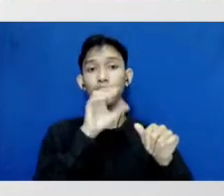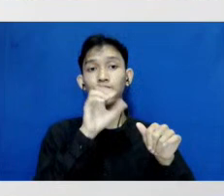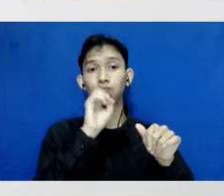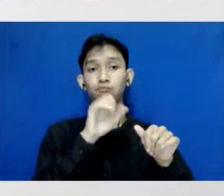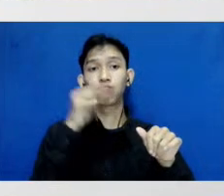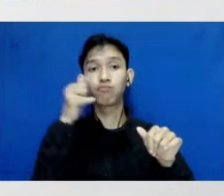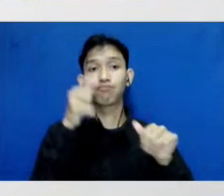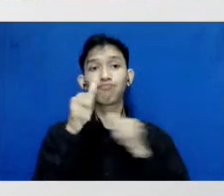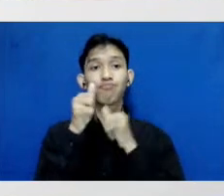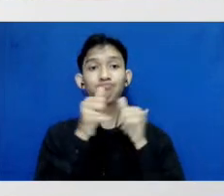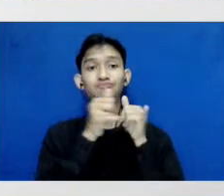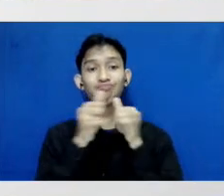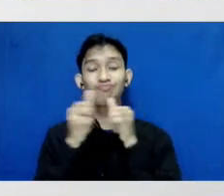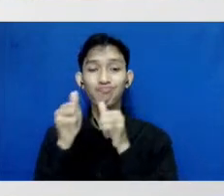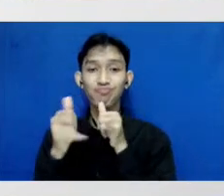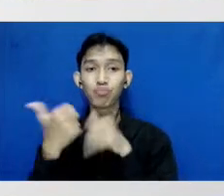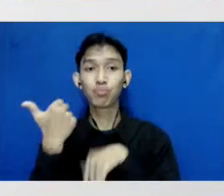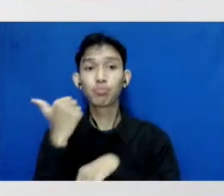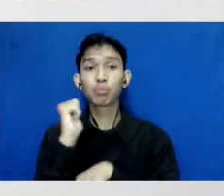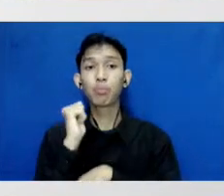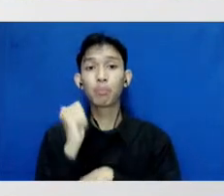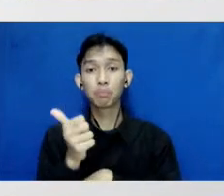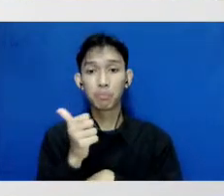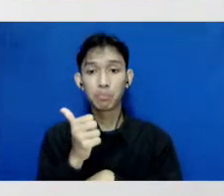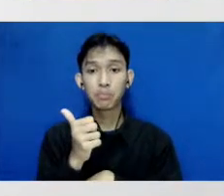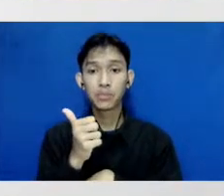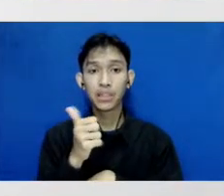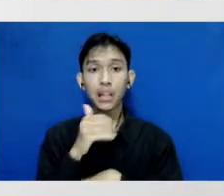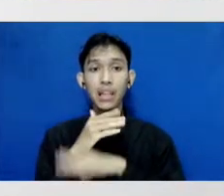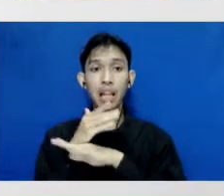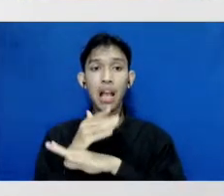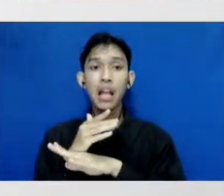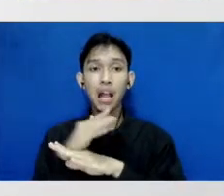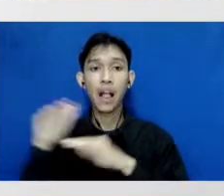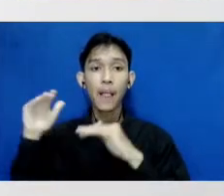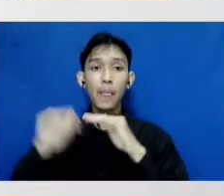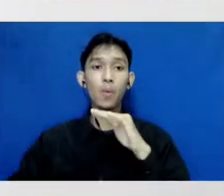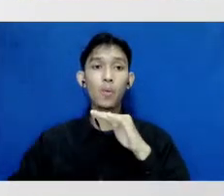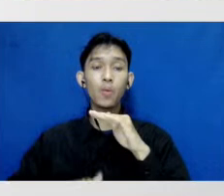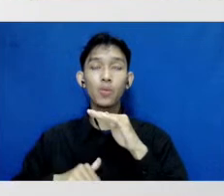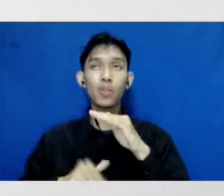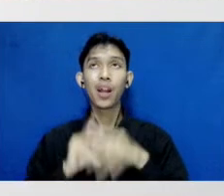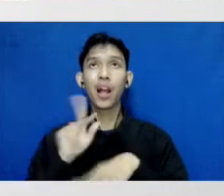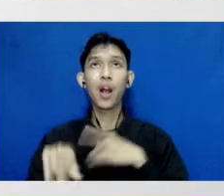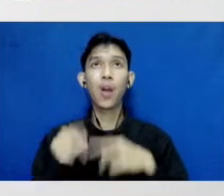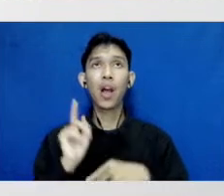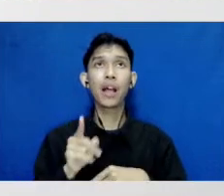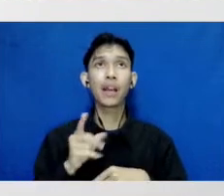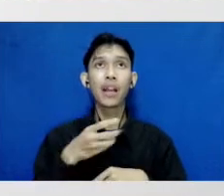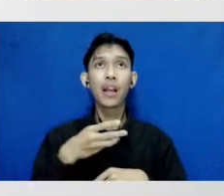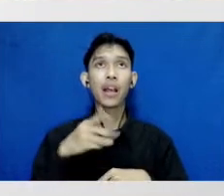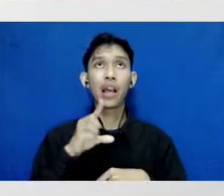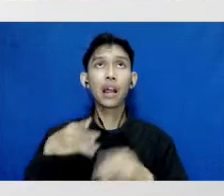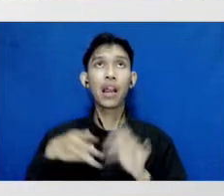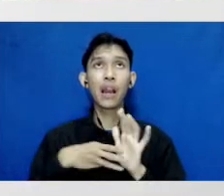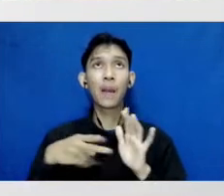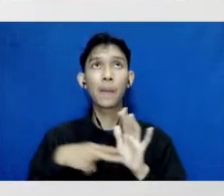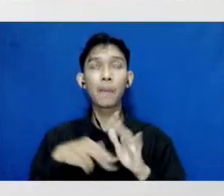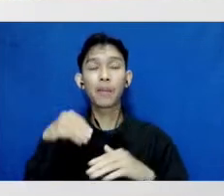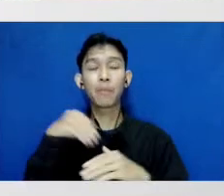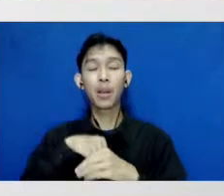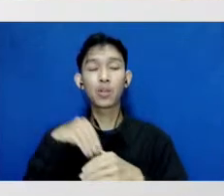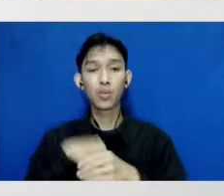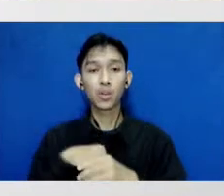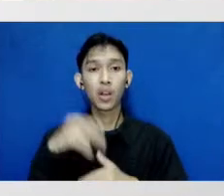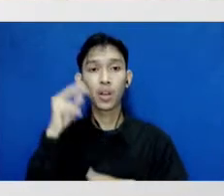baru bisa dilarang, diturunkan ketika ada elemen incitement, ketika ada elemen